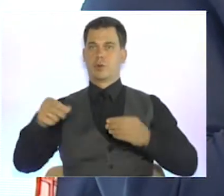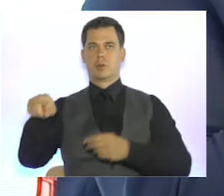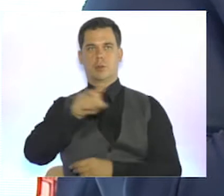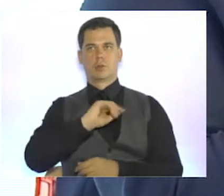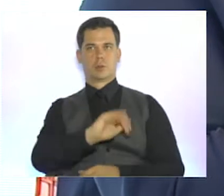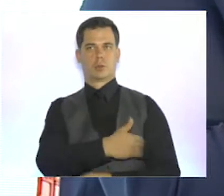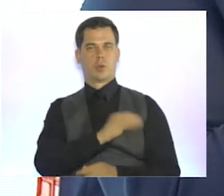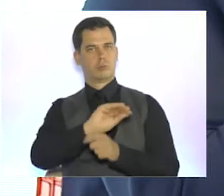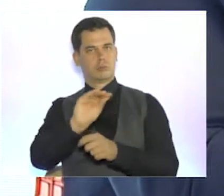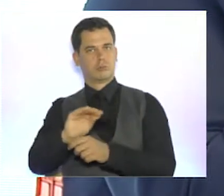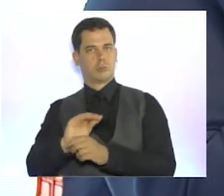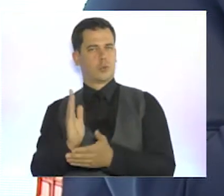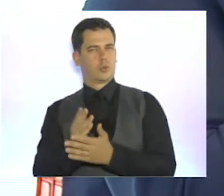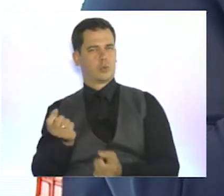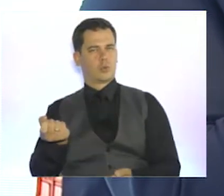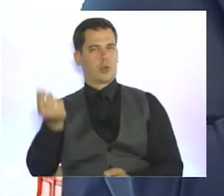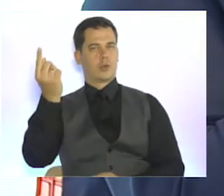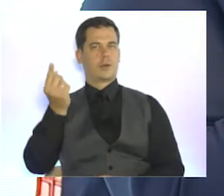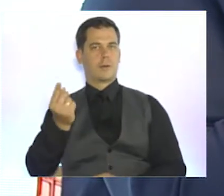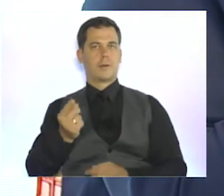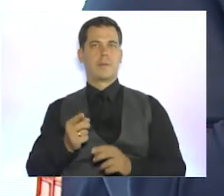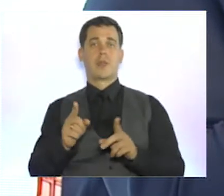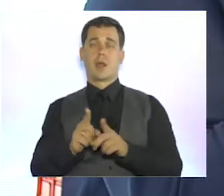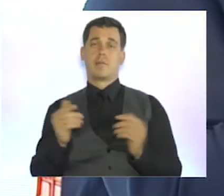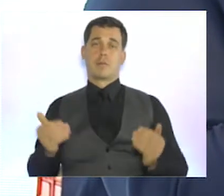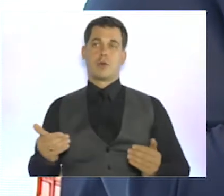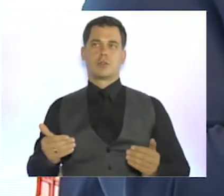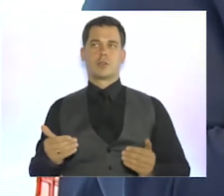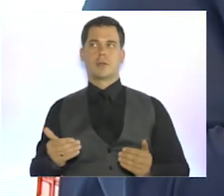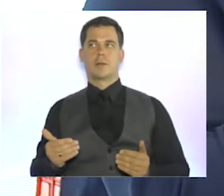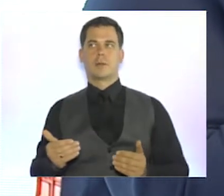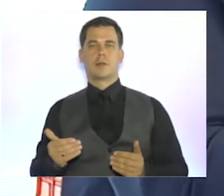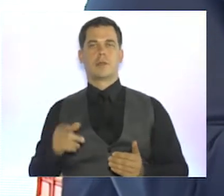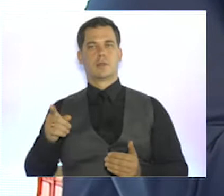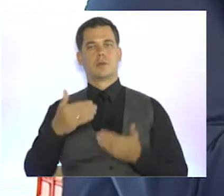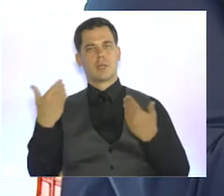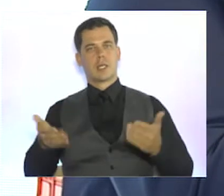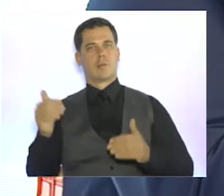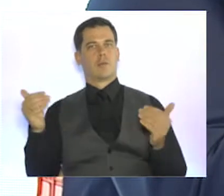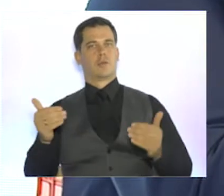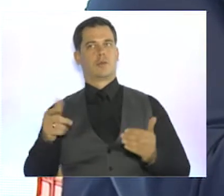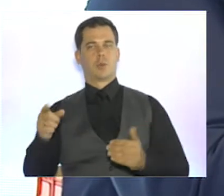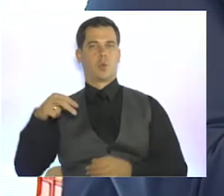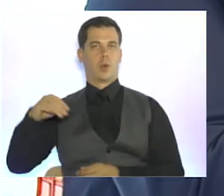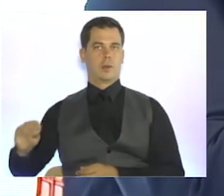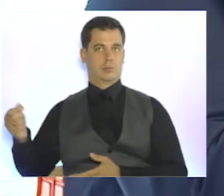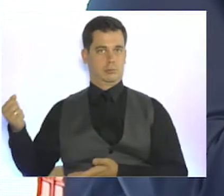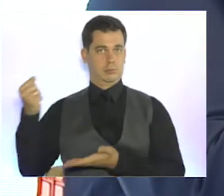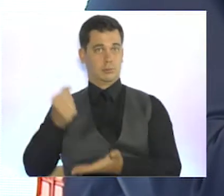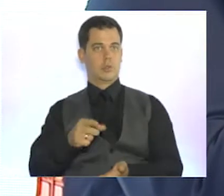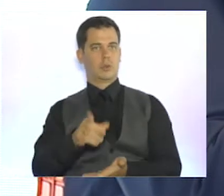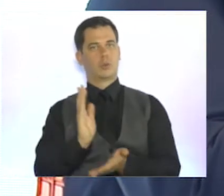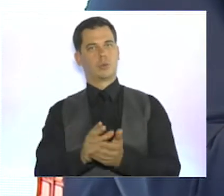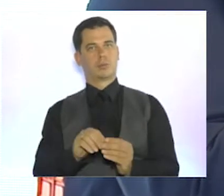uczyć. Być może, że właśnie to dają takie możliwości akurat środki unijne, bo